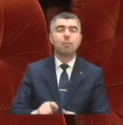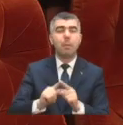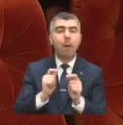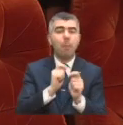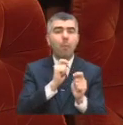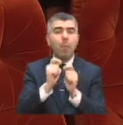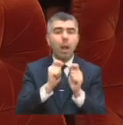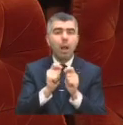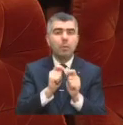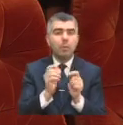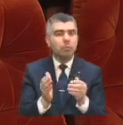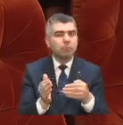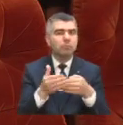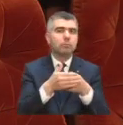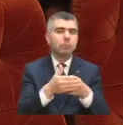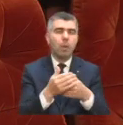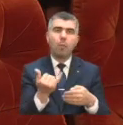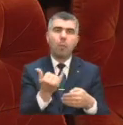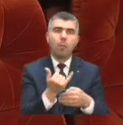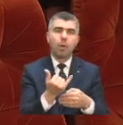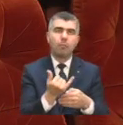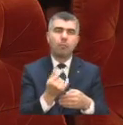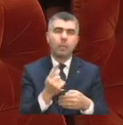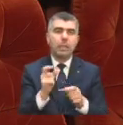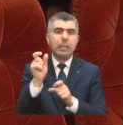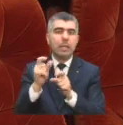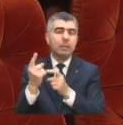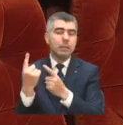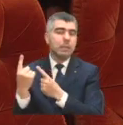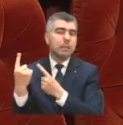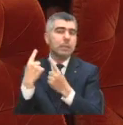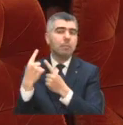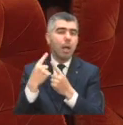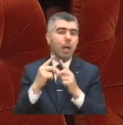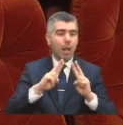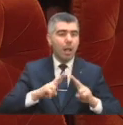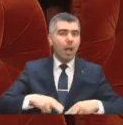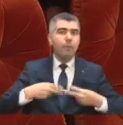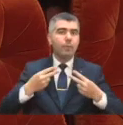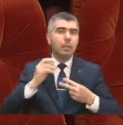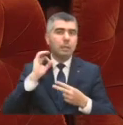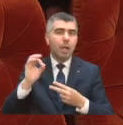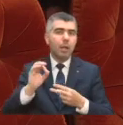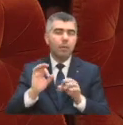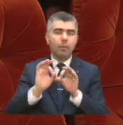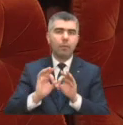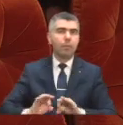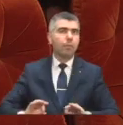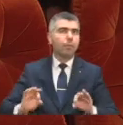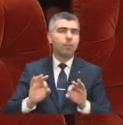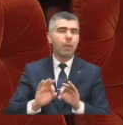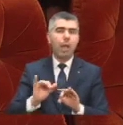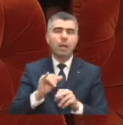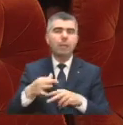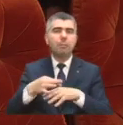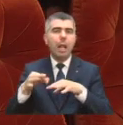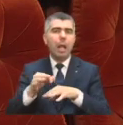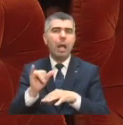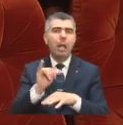بيناتهم في مكان مغلق. ما عندها حتى معنى يسمعوا الناس الحياة الحميمية ديال الأشخاص. علاش بغيت تلقي؟ علاش بغيت تزوجي؟ علاش